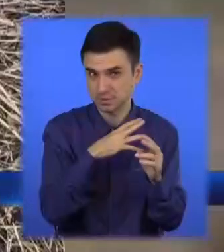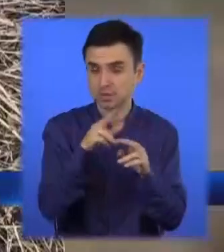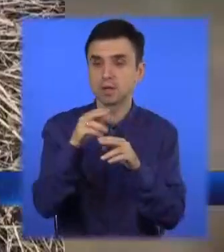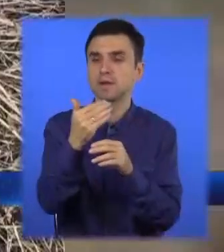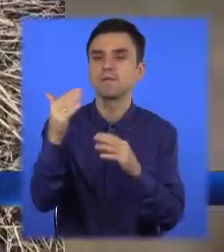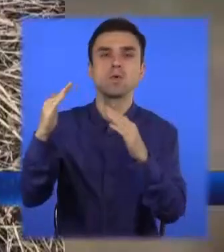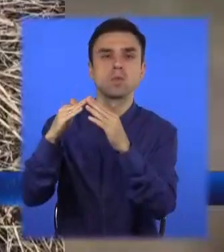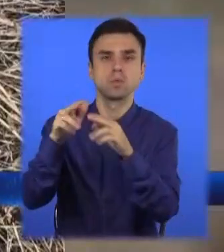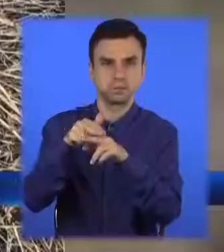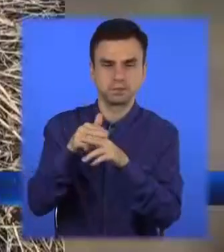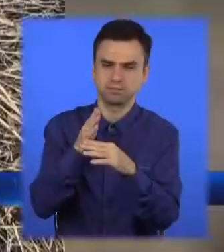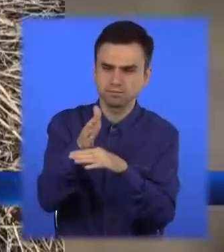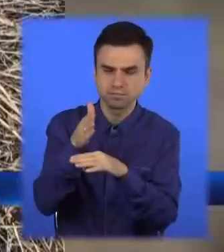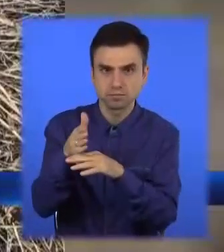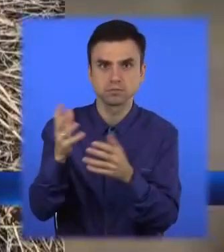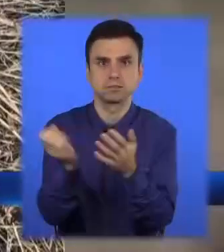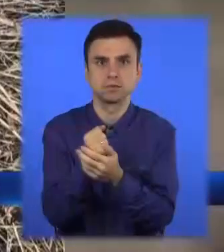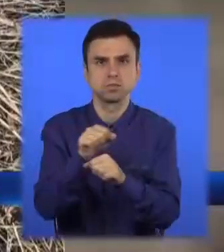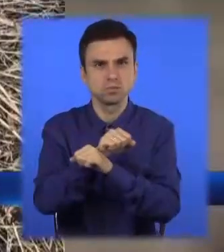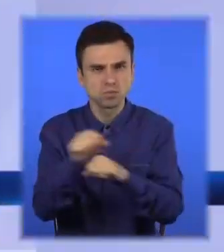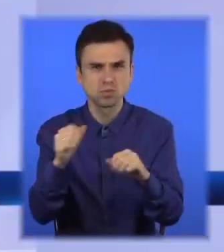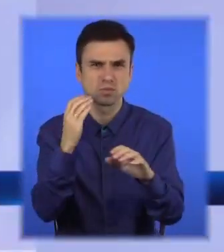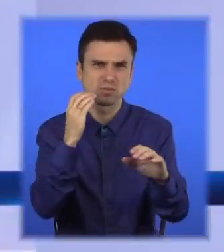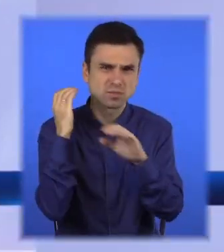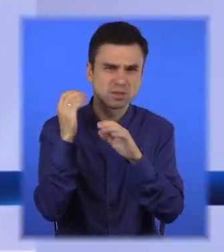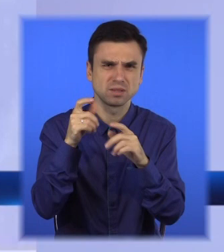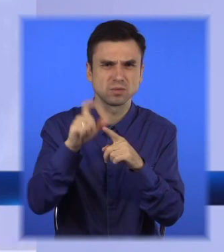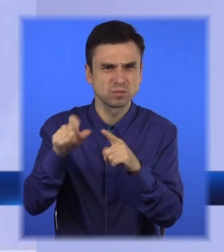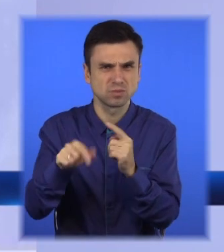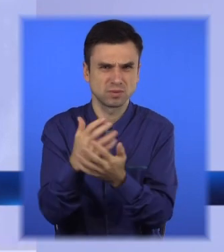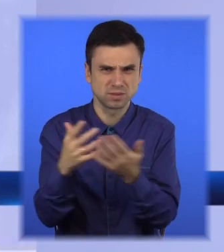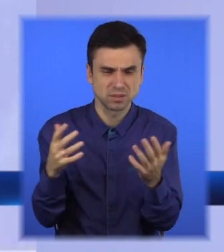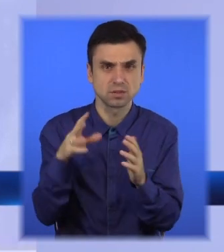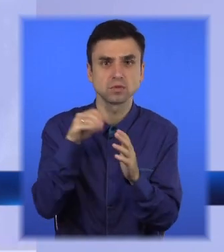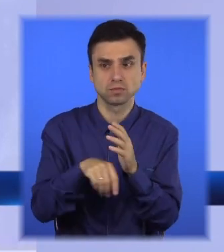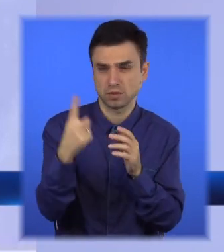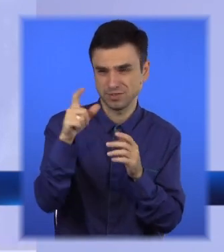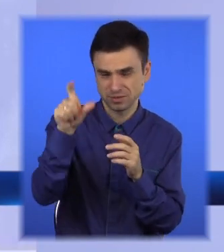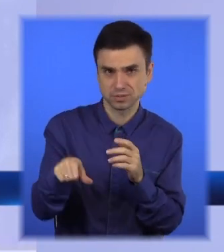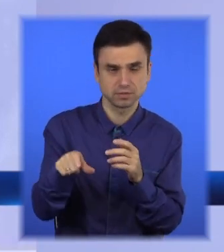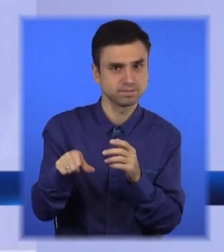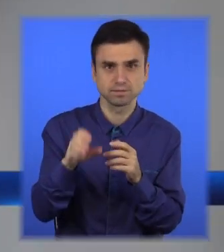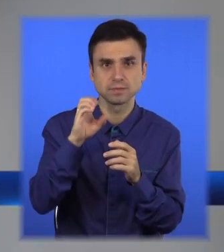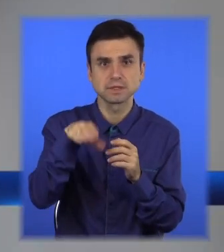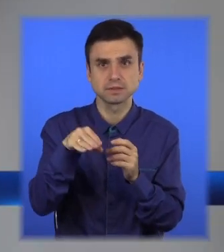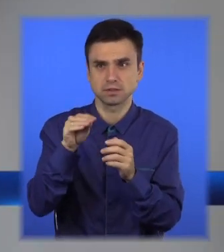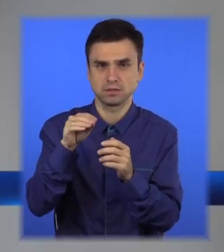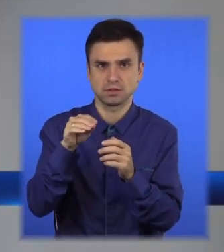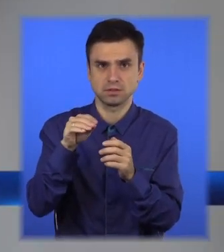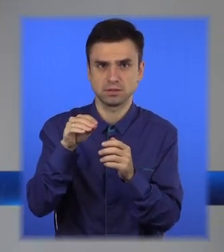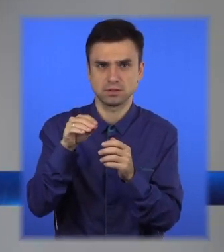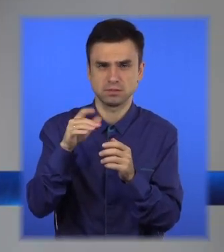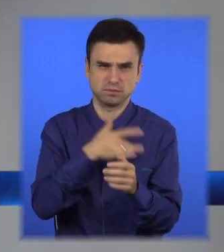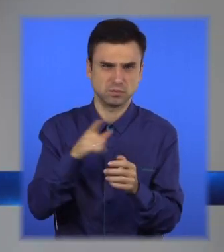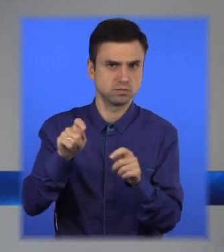ручний протитанковий гранатомет і набої. Одного із затриманих підозрюють за статтею 263-ю –